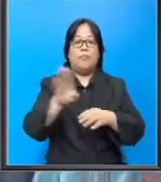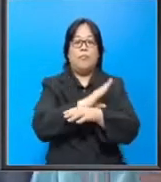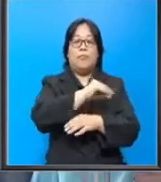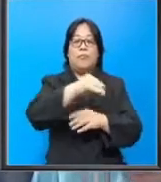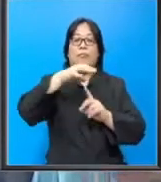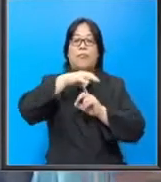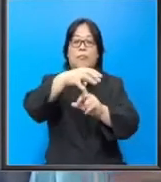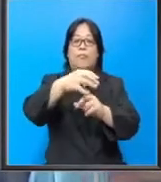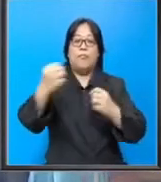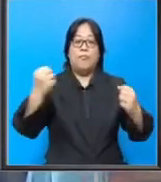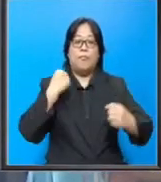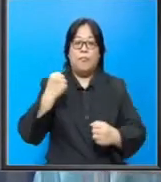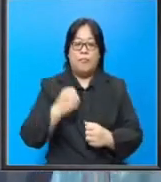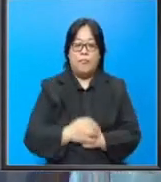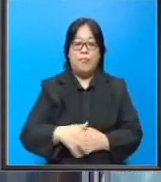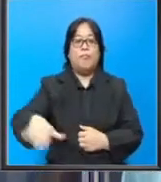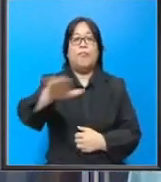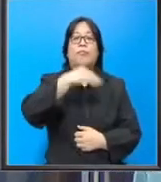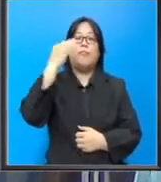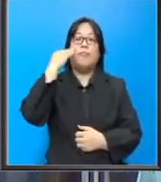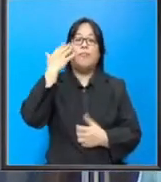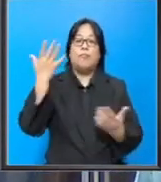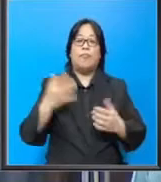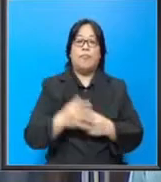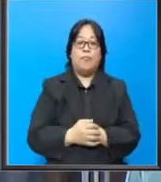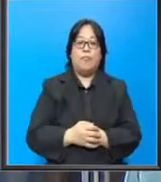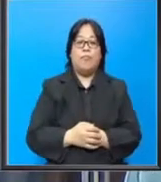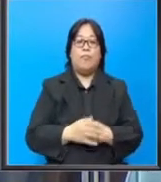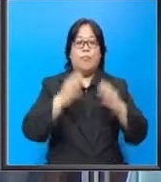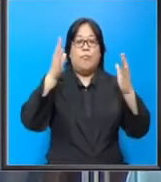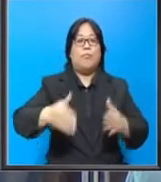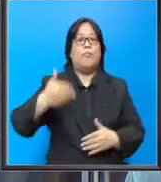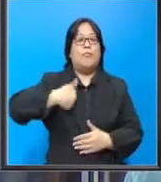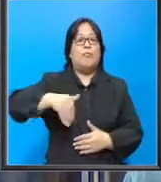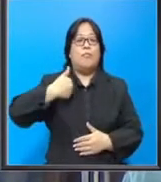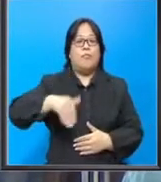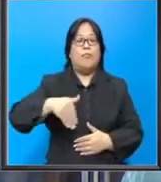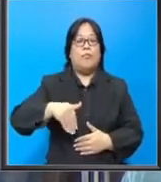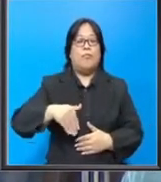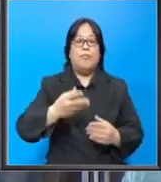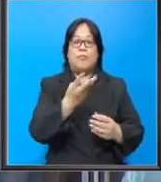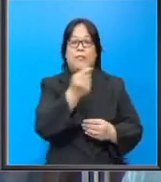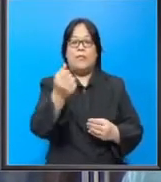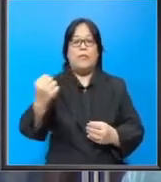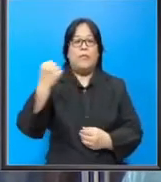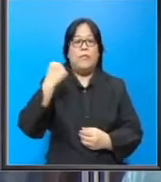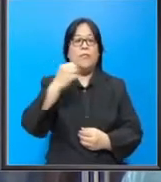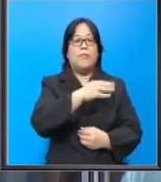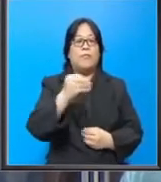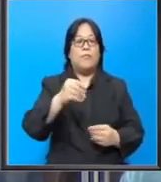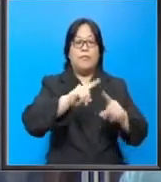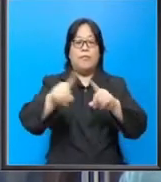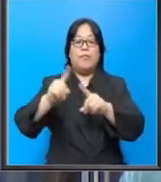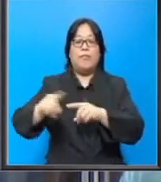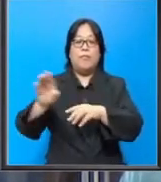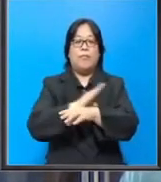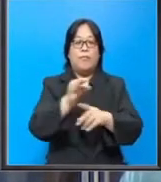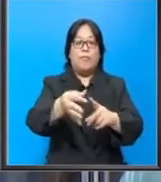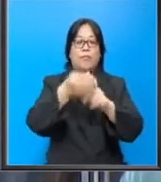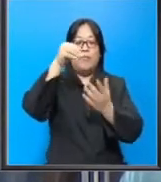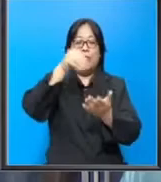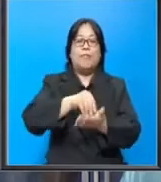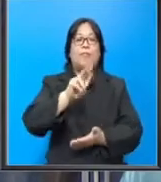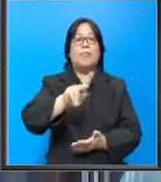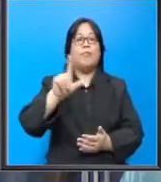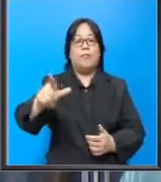Pasha Ungu mengetahui dan sedar tentang penguasaan warga asing terhadap beberapa pasal dan jenis penegakan khususnya di